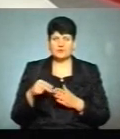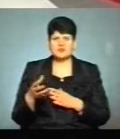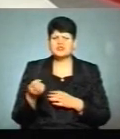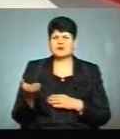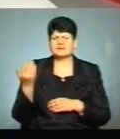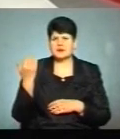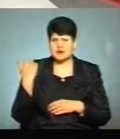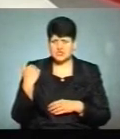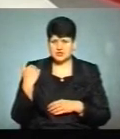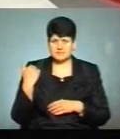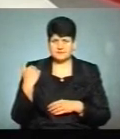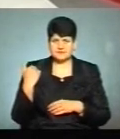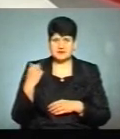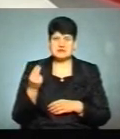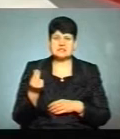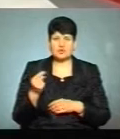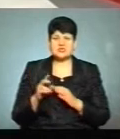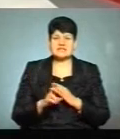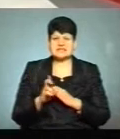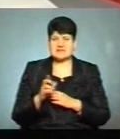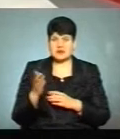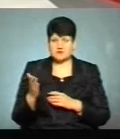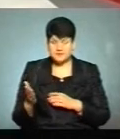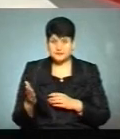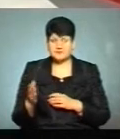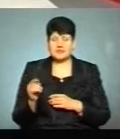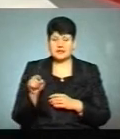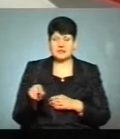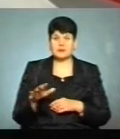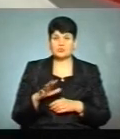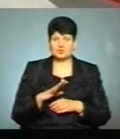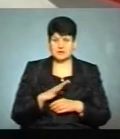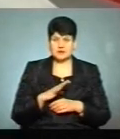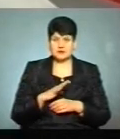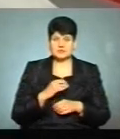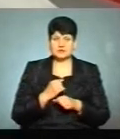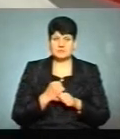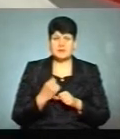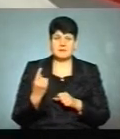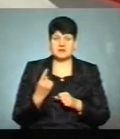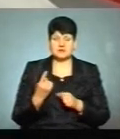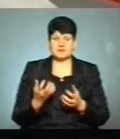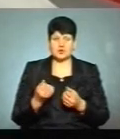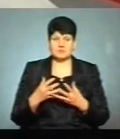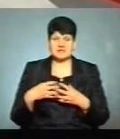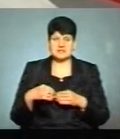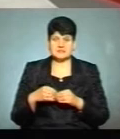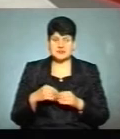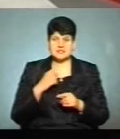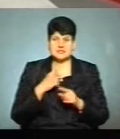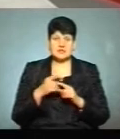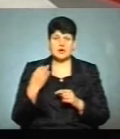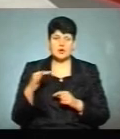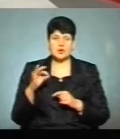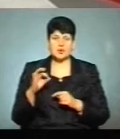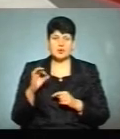раніше, власне, за кошти церкви. І там була утворена перша прийомна сім'я. І сестра Йосифата